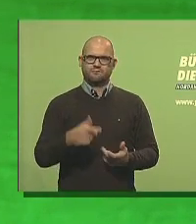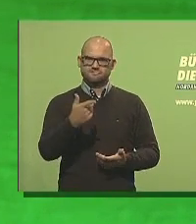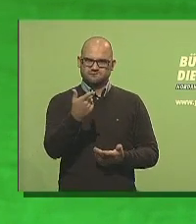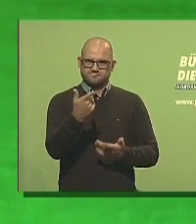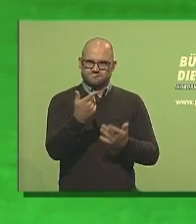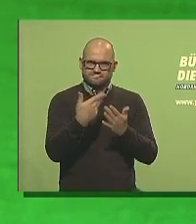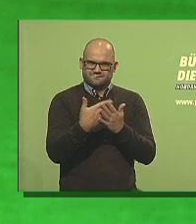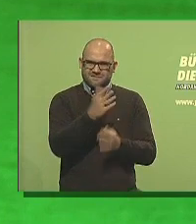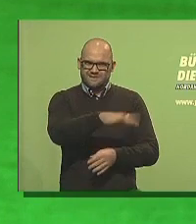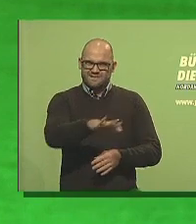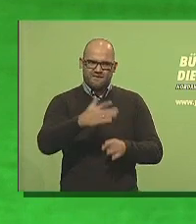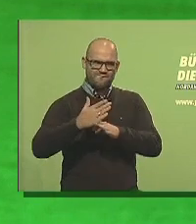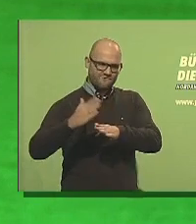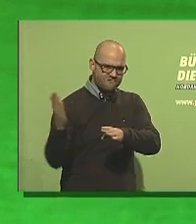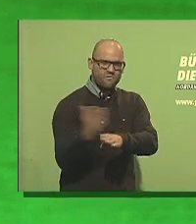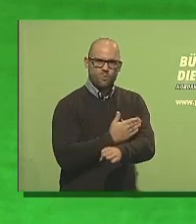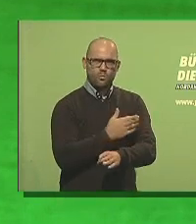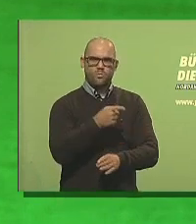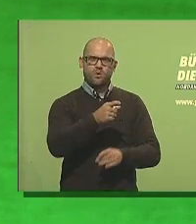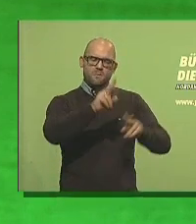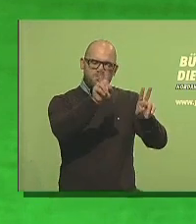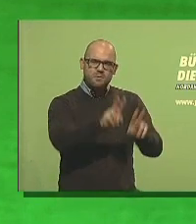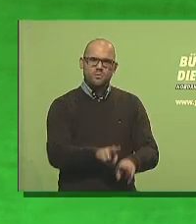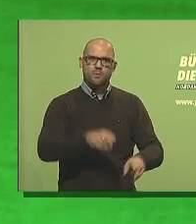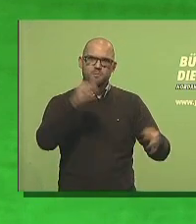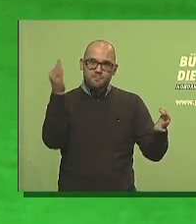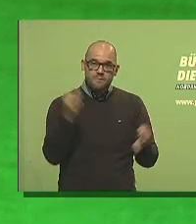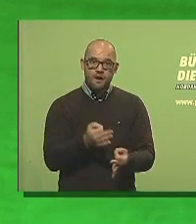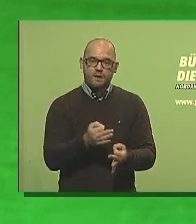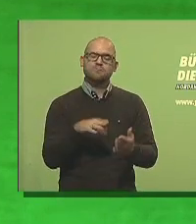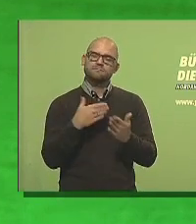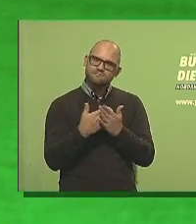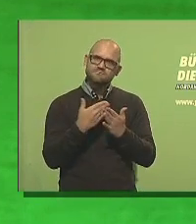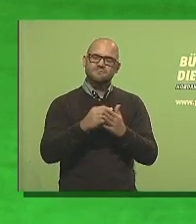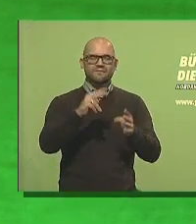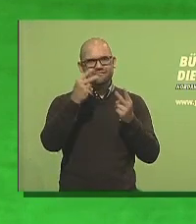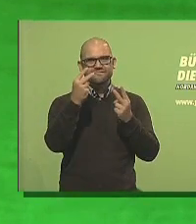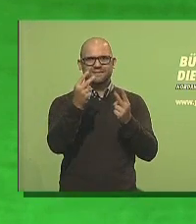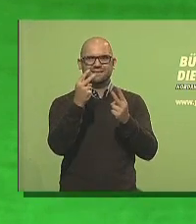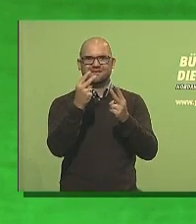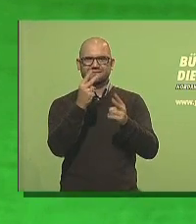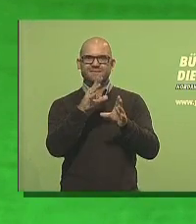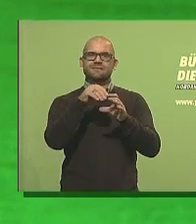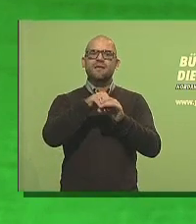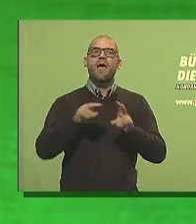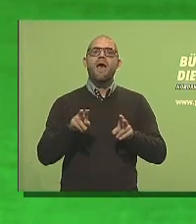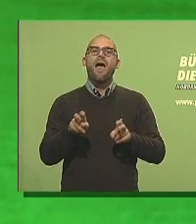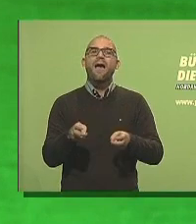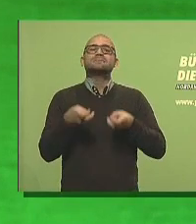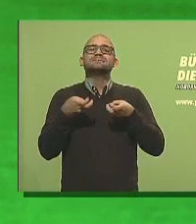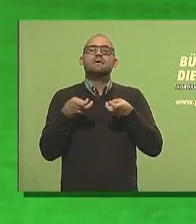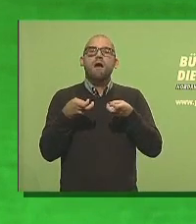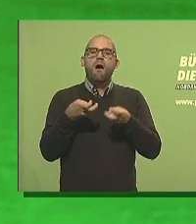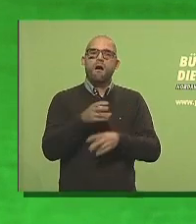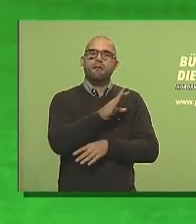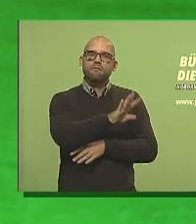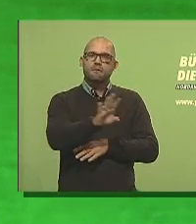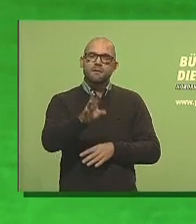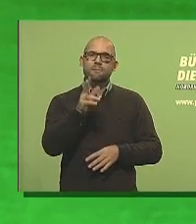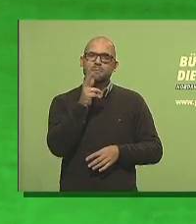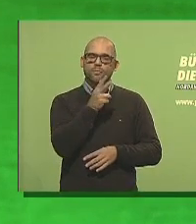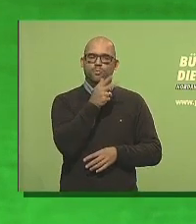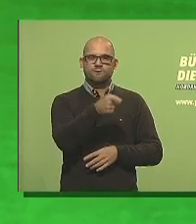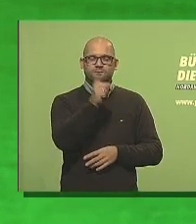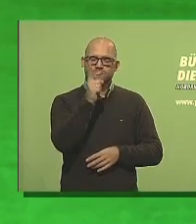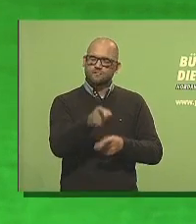früh gute Betreuung erfahren können, dann gehört es dazu, dass wir über den Beruf der Erzieherinnen und Erzieher einmal anders reden